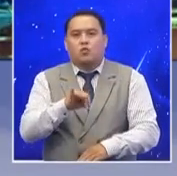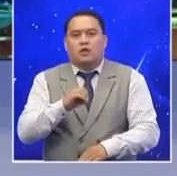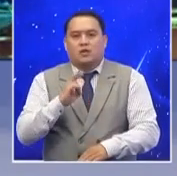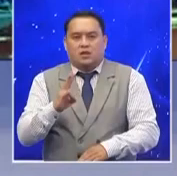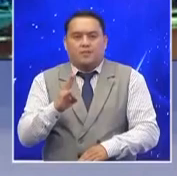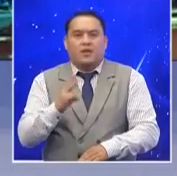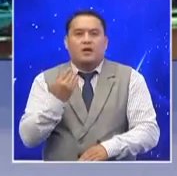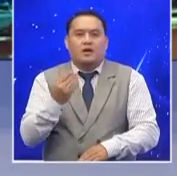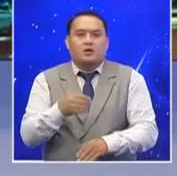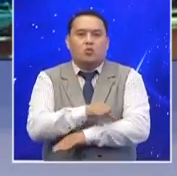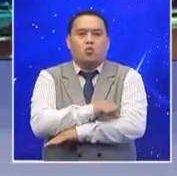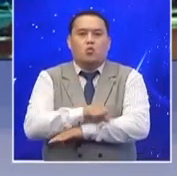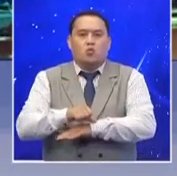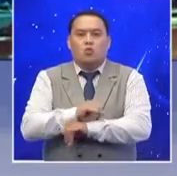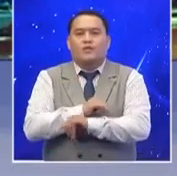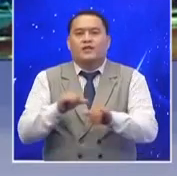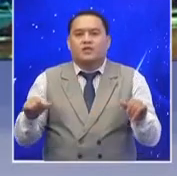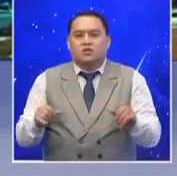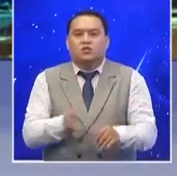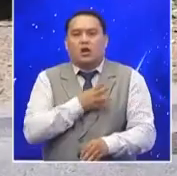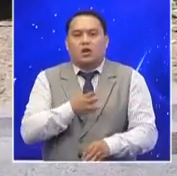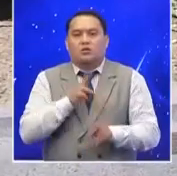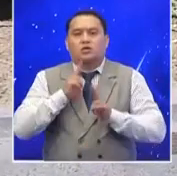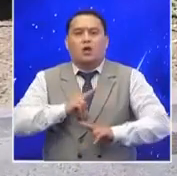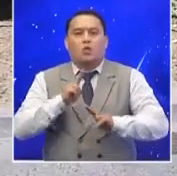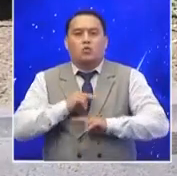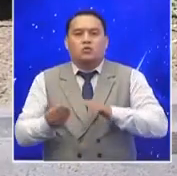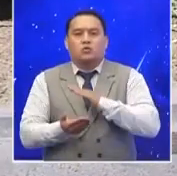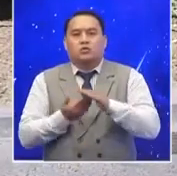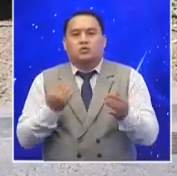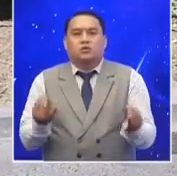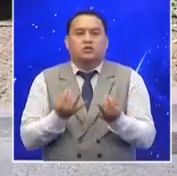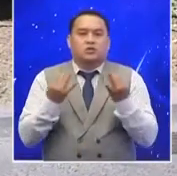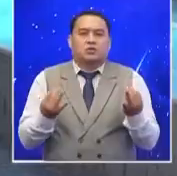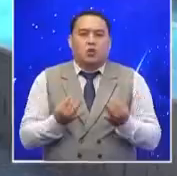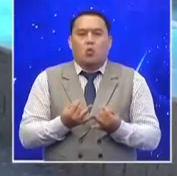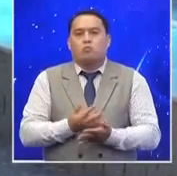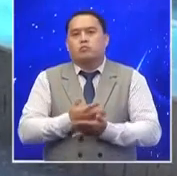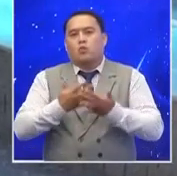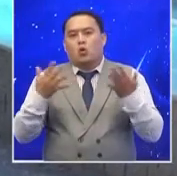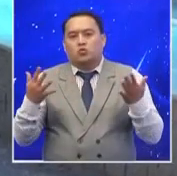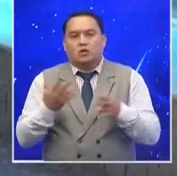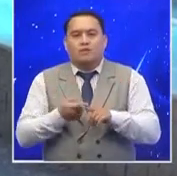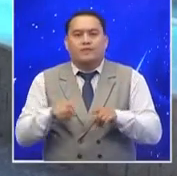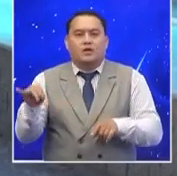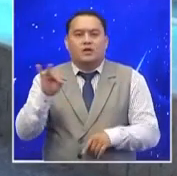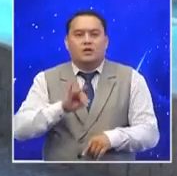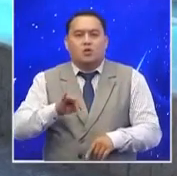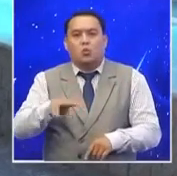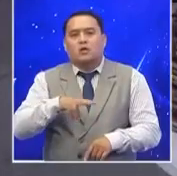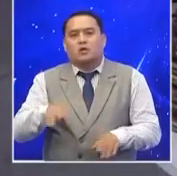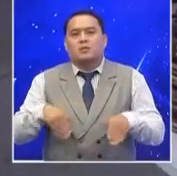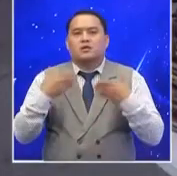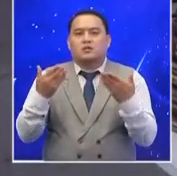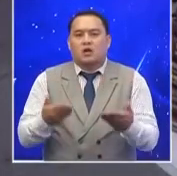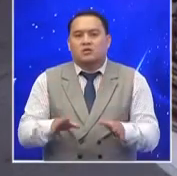Сейфуллина. Расширение границ учреждения, желание сотрудников вызвать читательский интерес у посетителей. Помимо литературы, посетителям